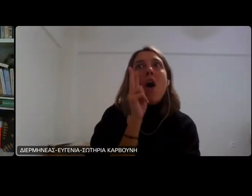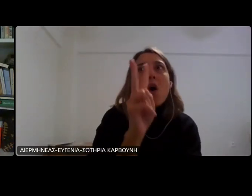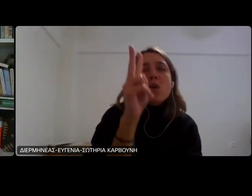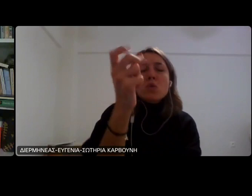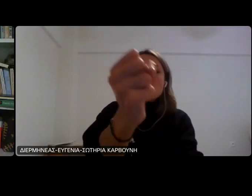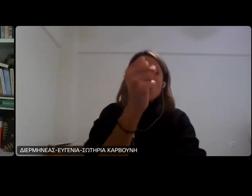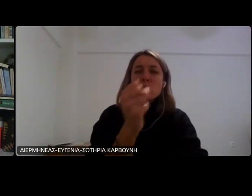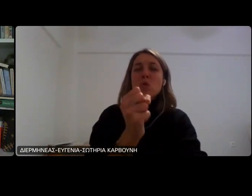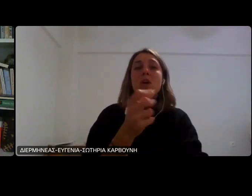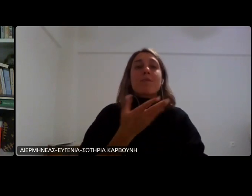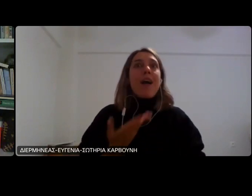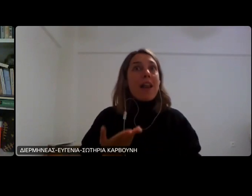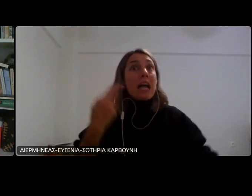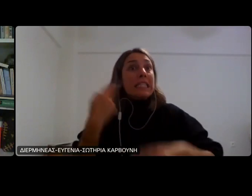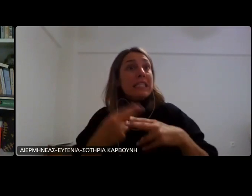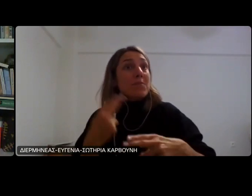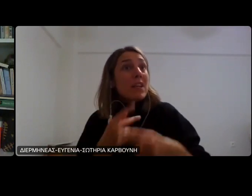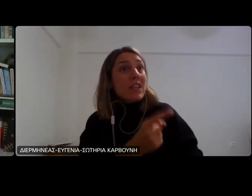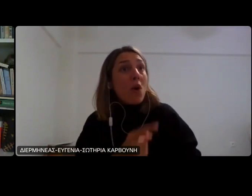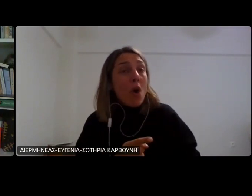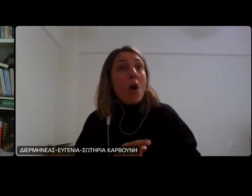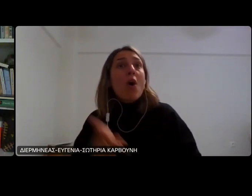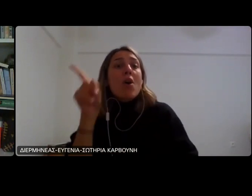είναι να μπορέσουμε να υπάρξει ορατότητα και στις